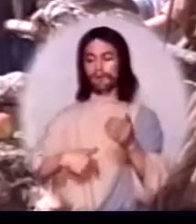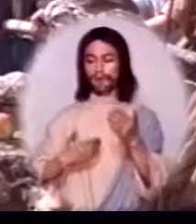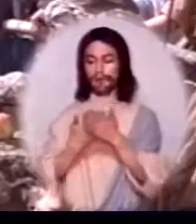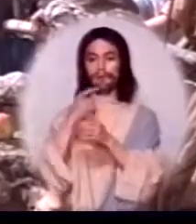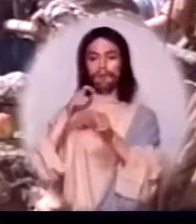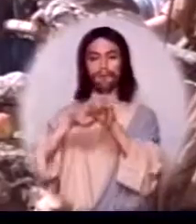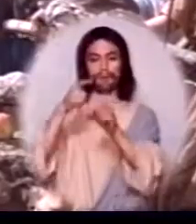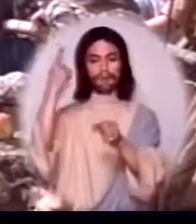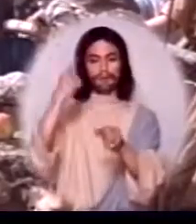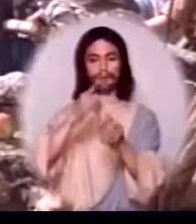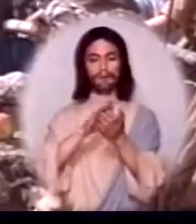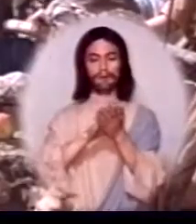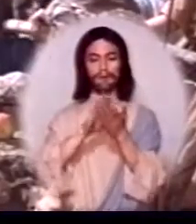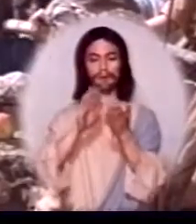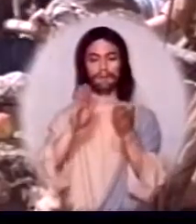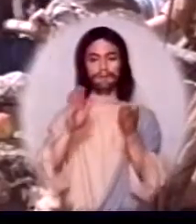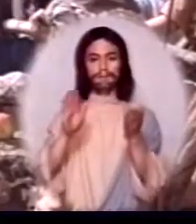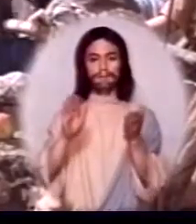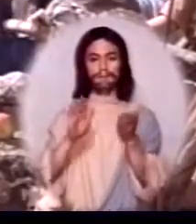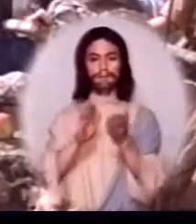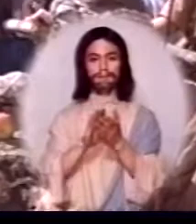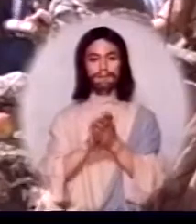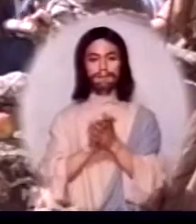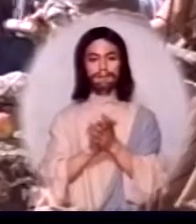회개시키러 왔노라.